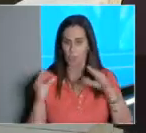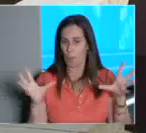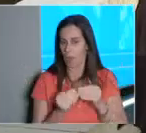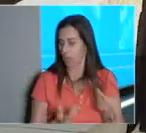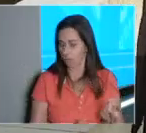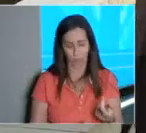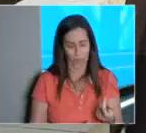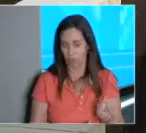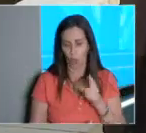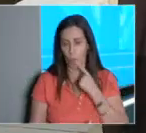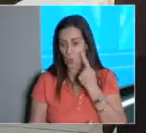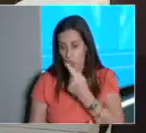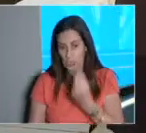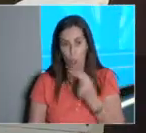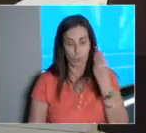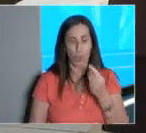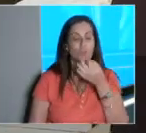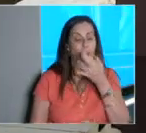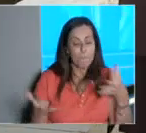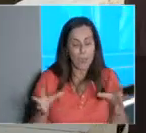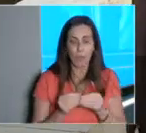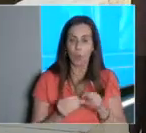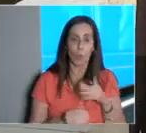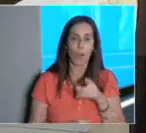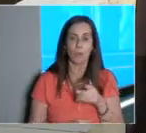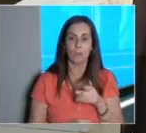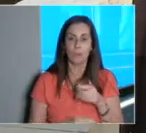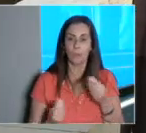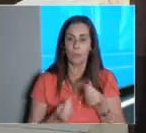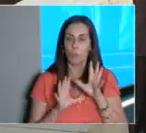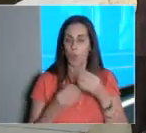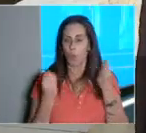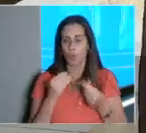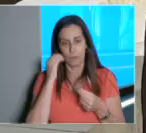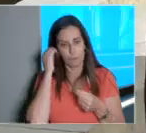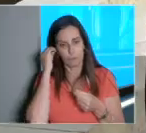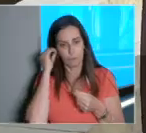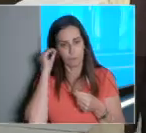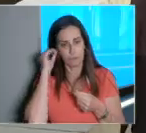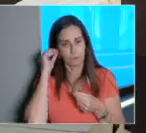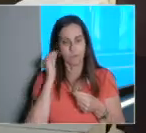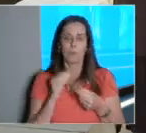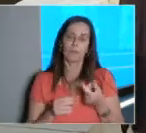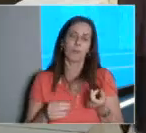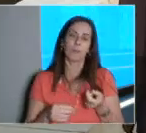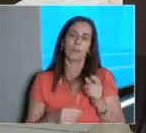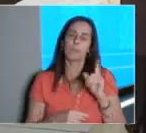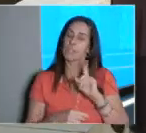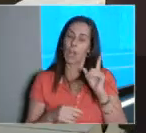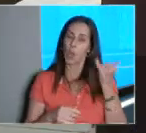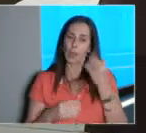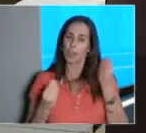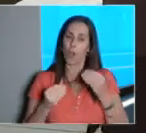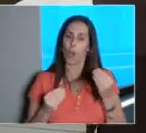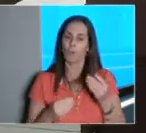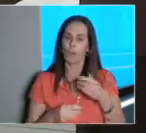זה לא בהכרח יוצא מטעם גדול. השאלה איך, מה... או שיכול להיות משהו מאוד משובח. אבוקדו ושוקולד לא. זה כן. לא עובד ביחד. הכי יוקרתיים שיש,